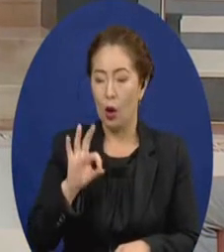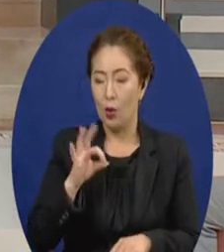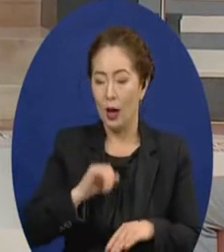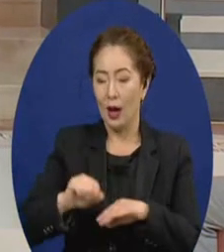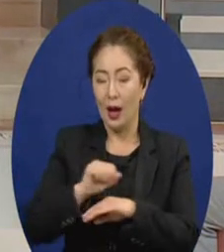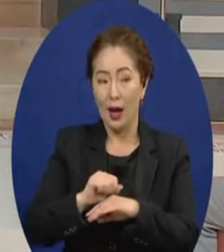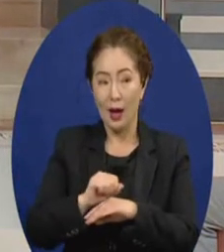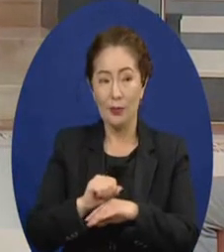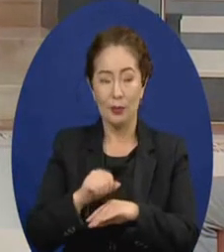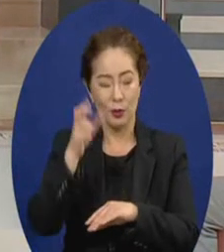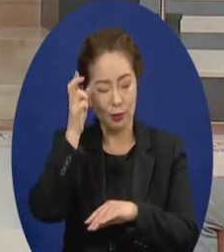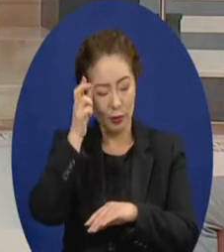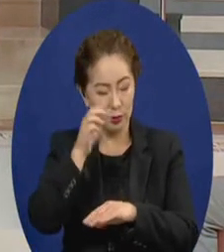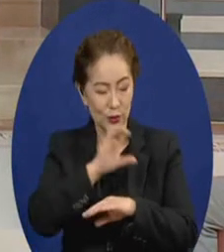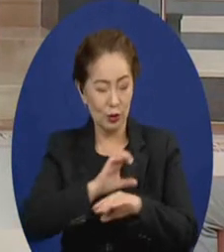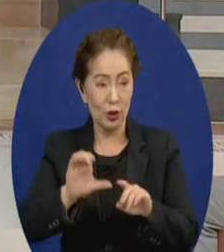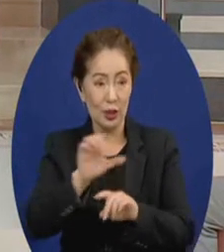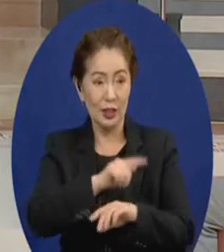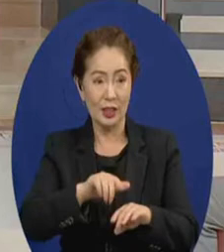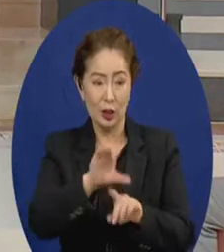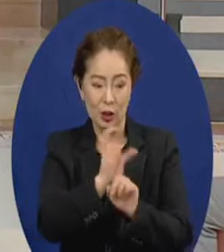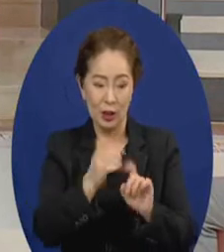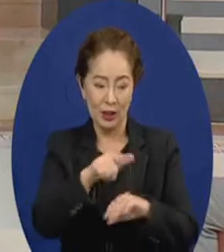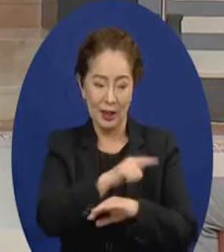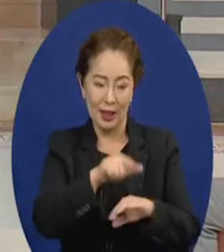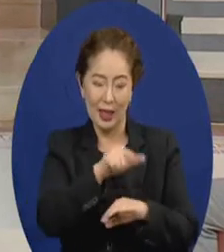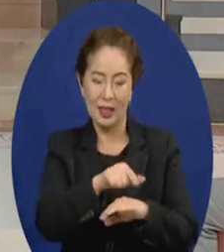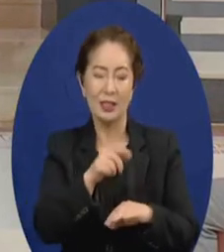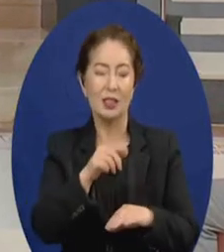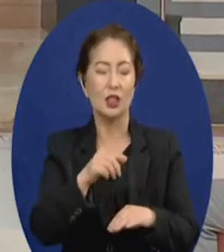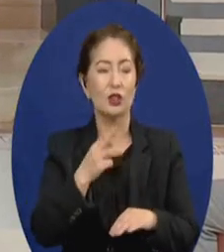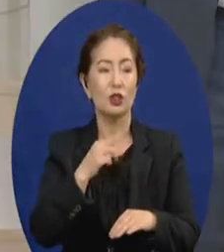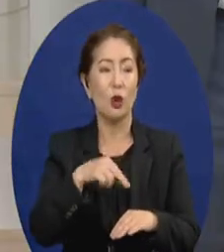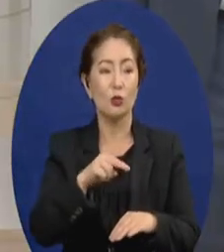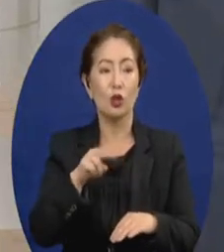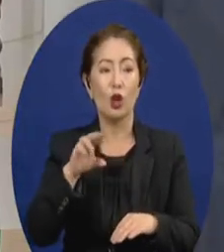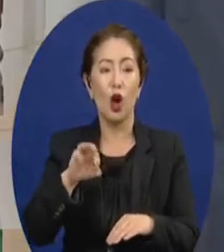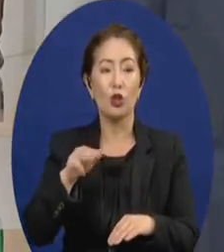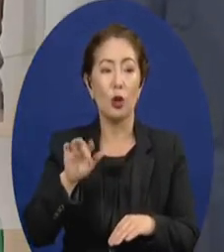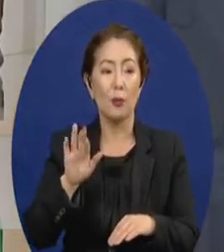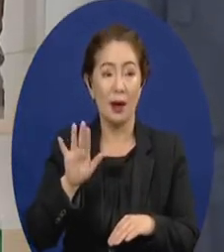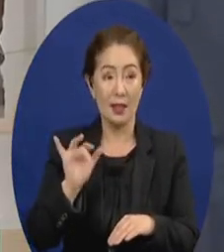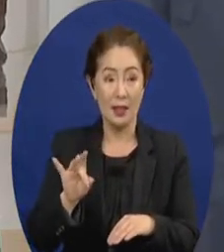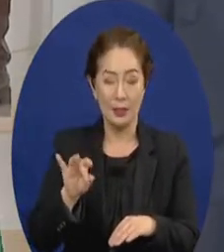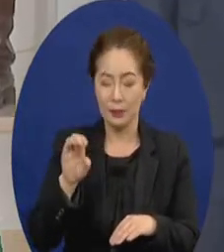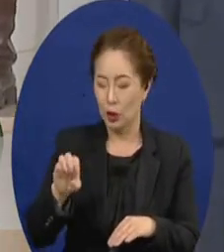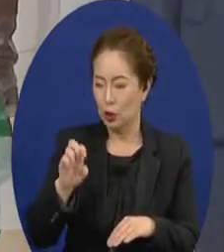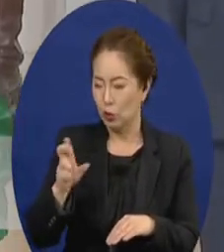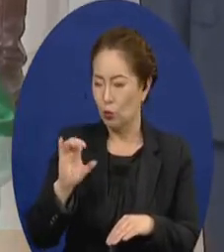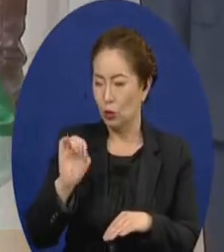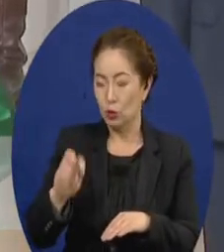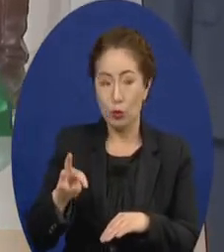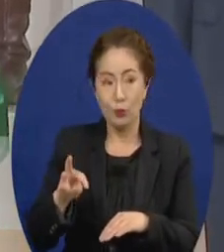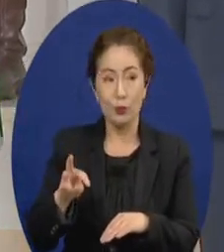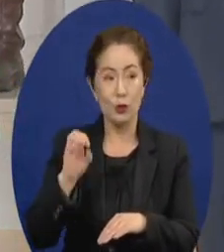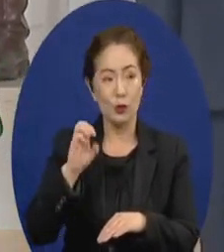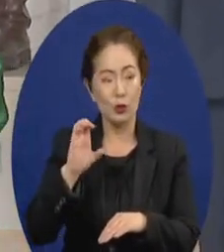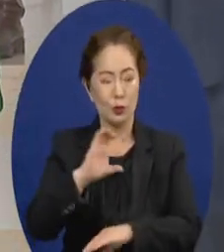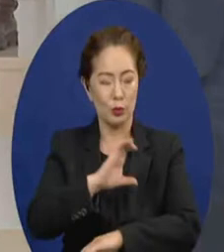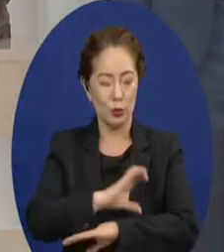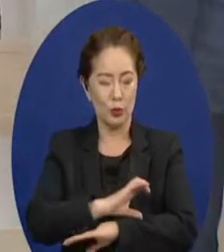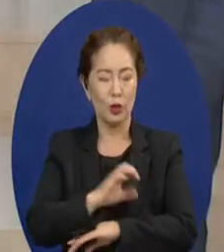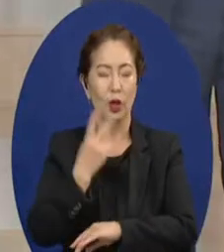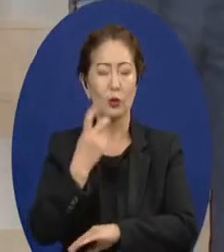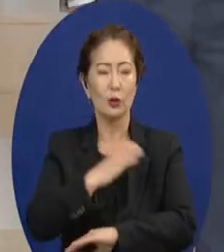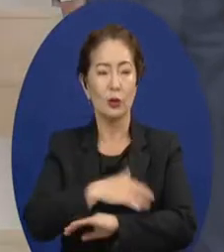боловсрол соёлын газрын Ахмад Арга Зүүч Довчингийн Отхон Баяр, Говьсүмбэр аймгийн Сүмбэр сумын ерөнхий боловсролын 2-р